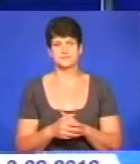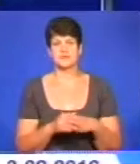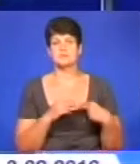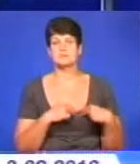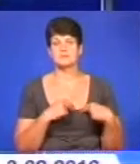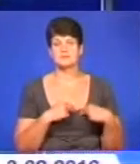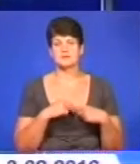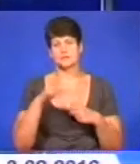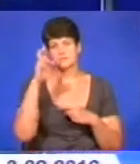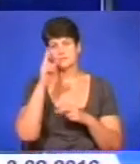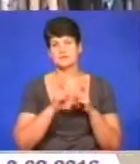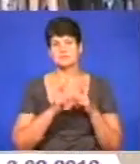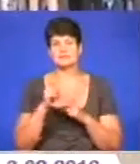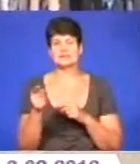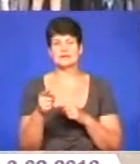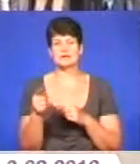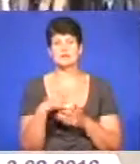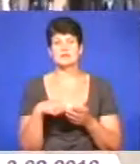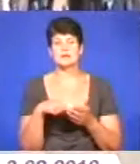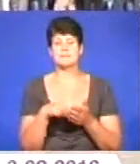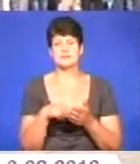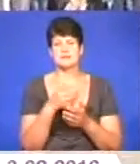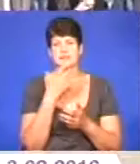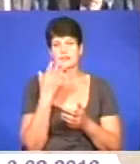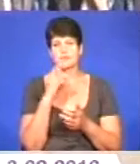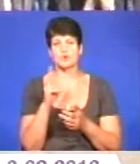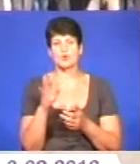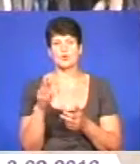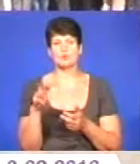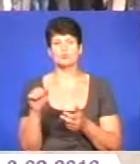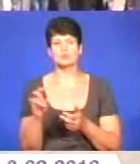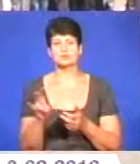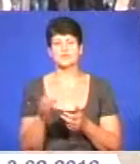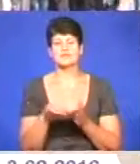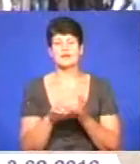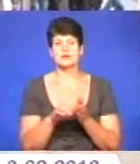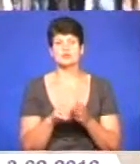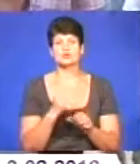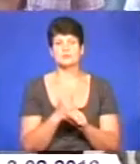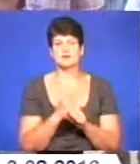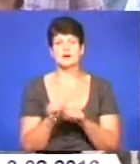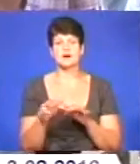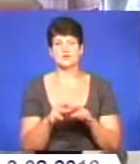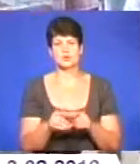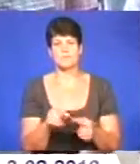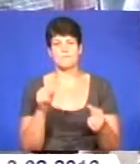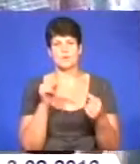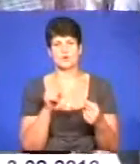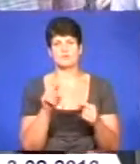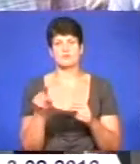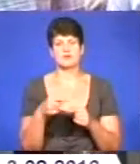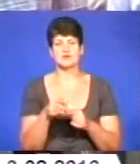Працівники комунального підприємства «Тернопільміськтеплокомуненерго» влаштували акцію протесту, вимагаючи виплати зарплати за